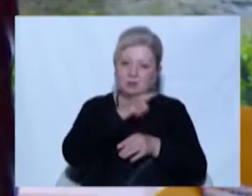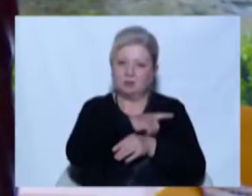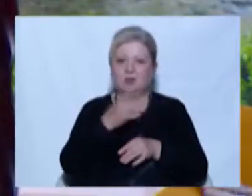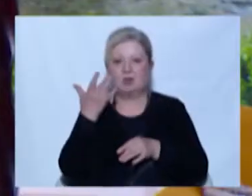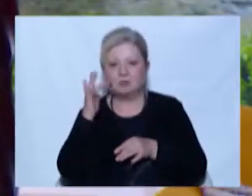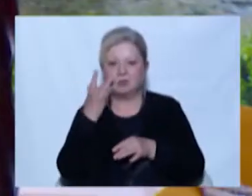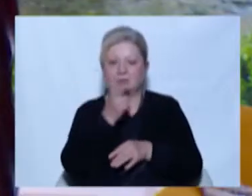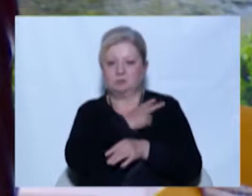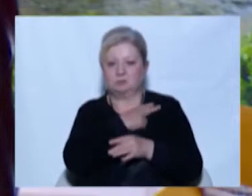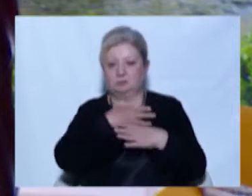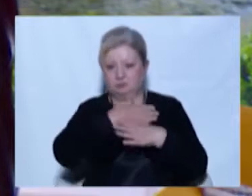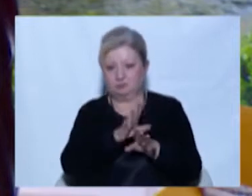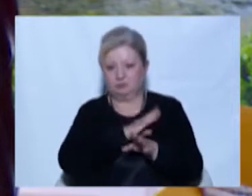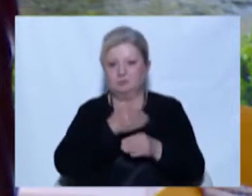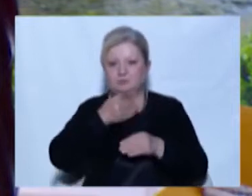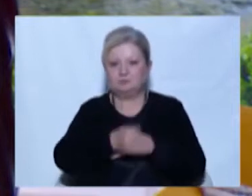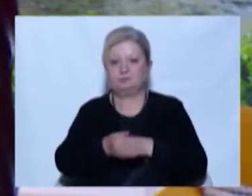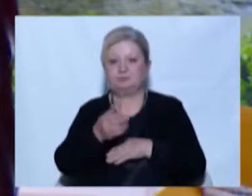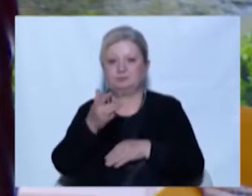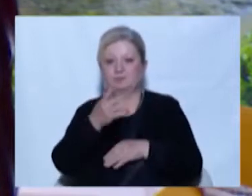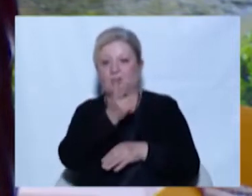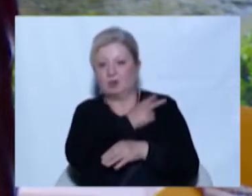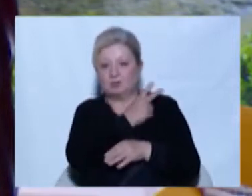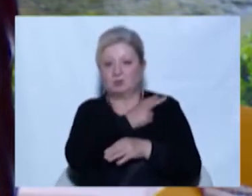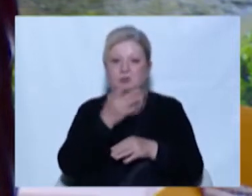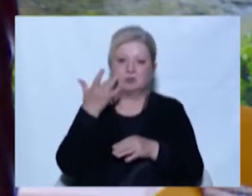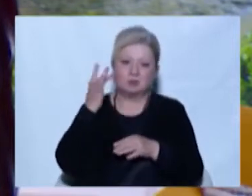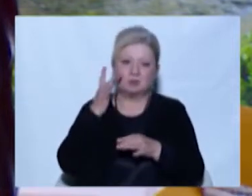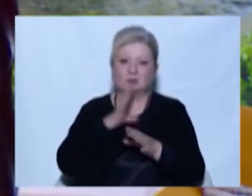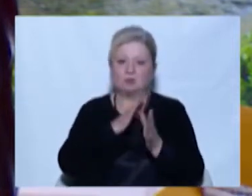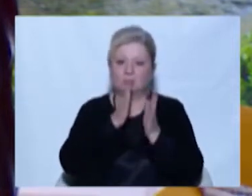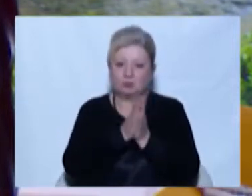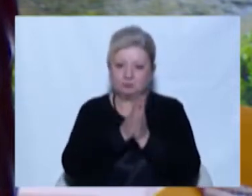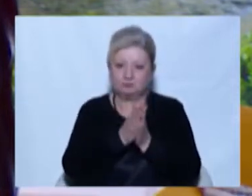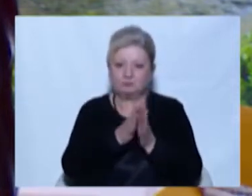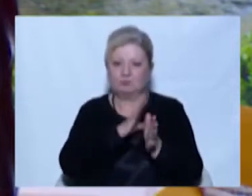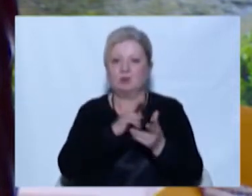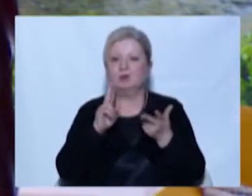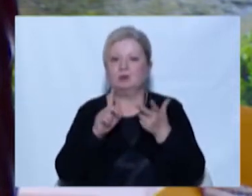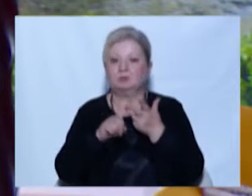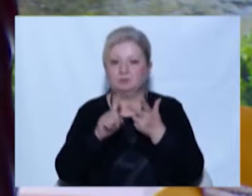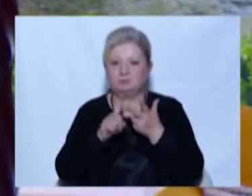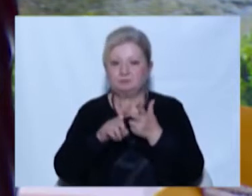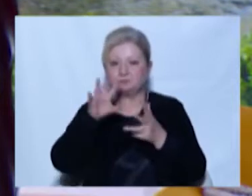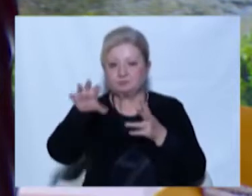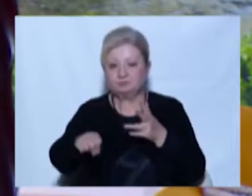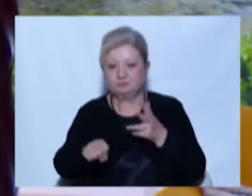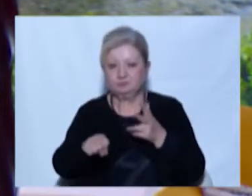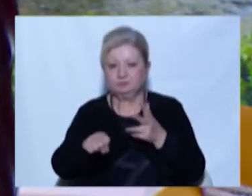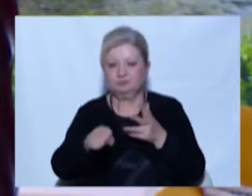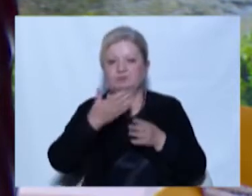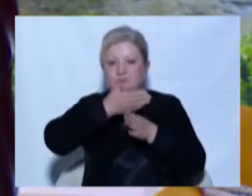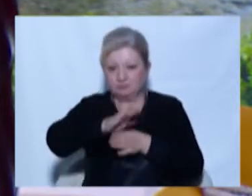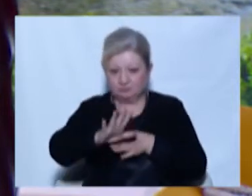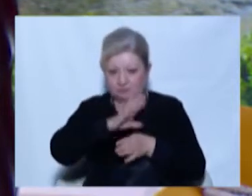შორის განაწილებული. მოგვიანებით დიდი ბრიტანეთისა და ამერიკის შეერთებული შტატების მოთხოვნით მესამე საოკუპაციო ზონაც